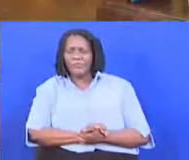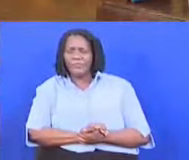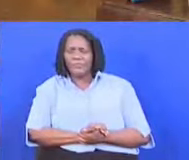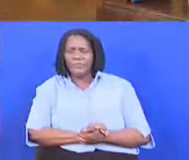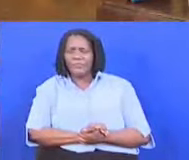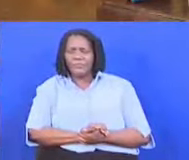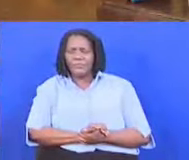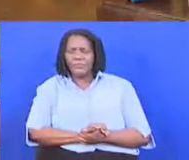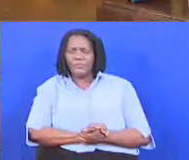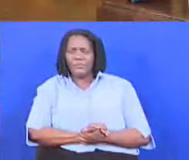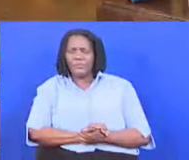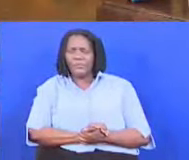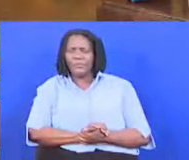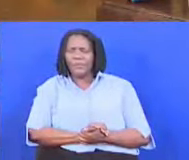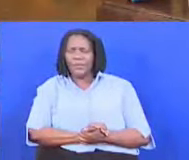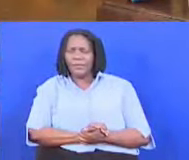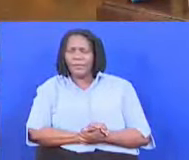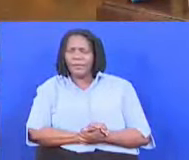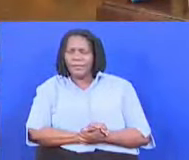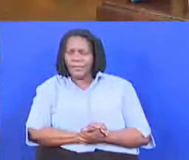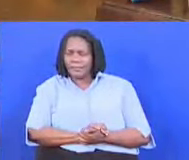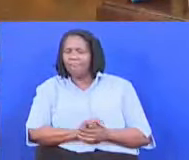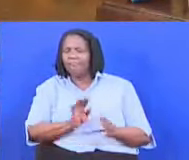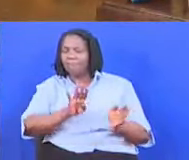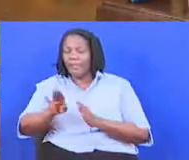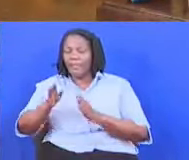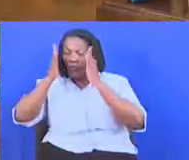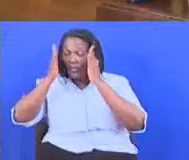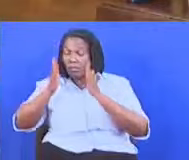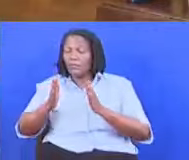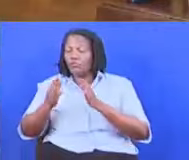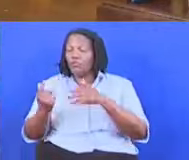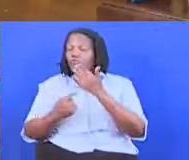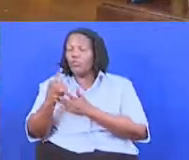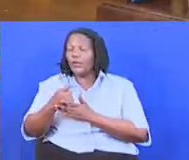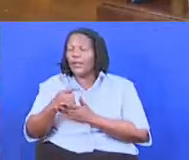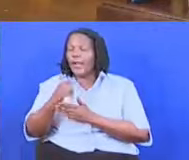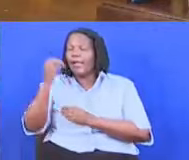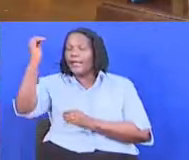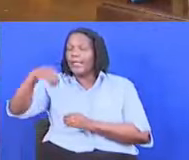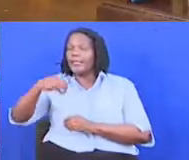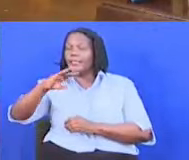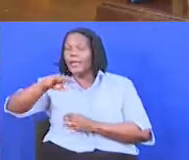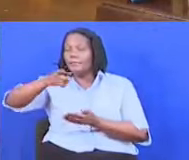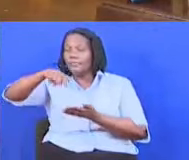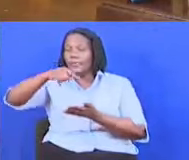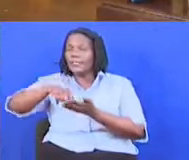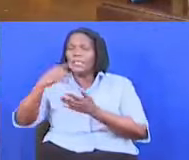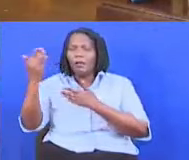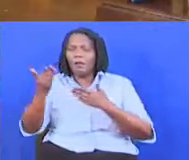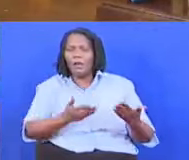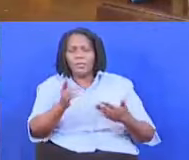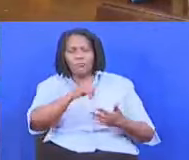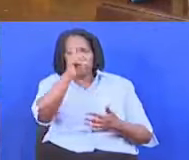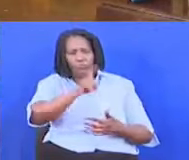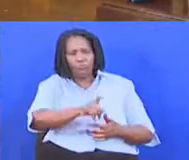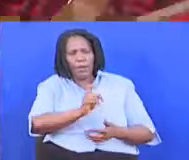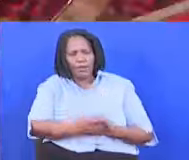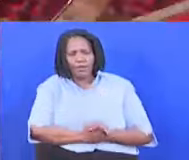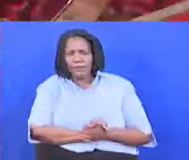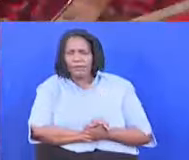Mheshimiwa Constantine John Kanyasu, mbunge wa Geita mjini, swali lake litaulizwa kwa niaba yake na mheshimiwa Agnes